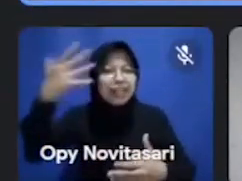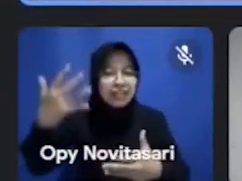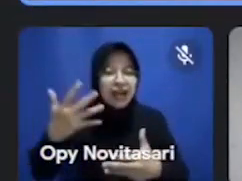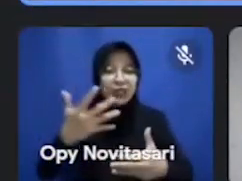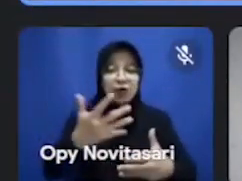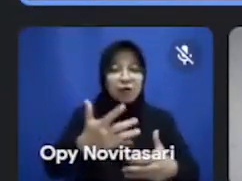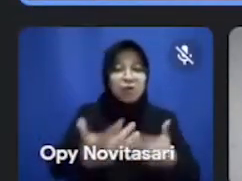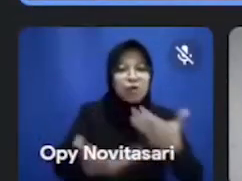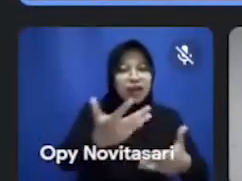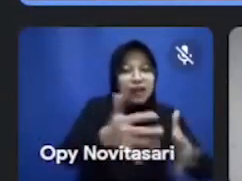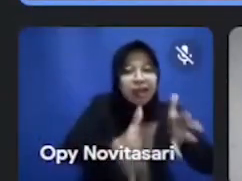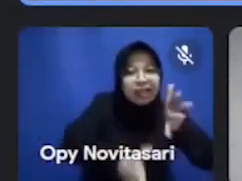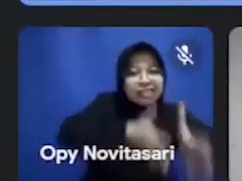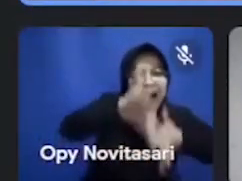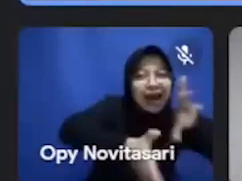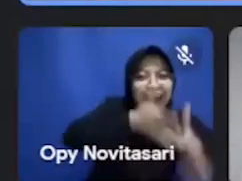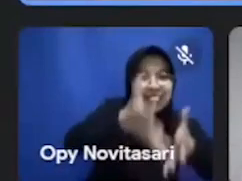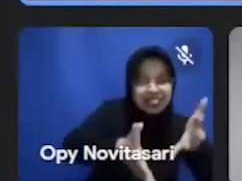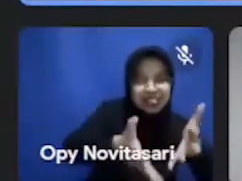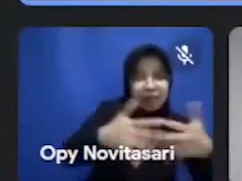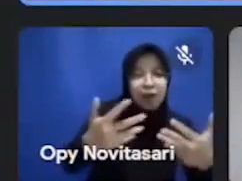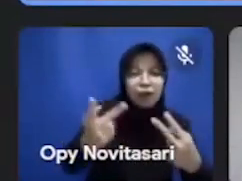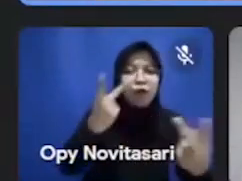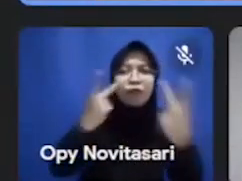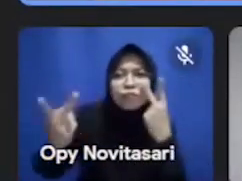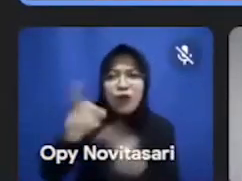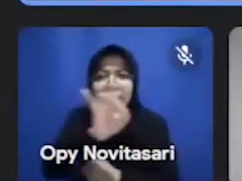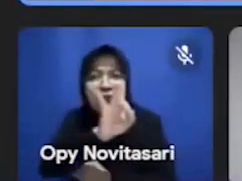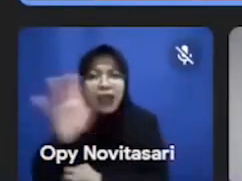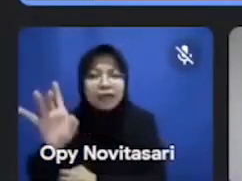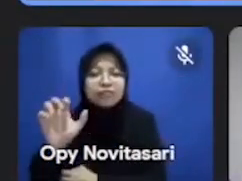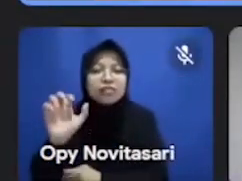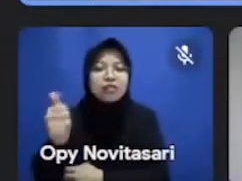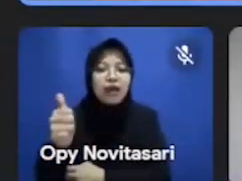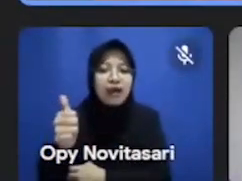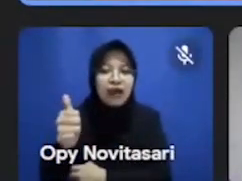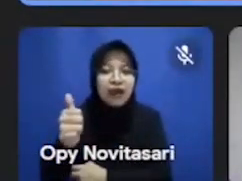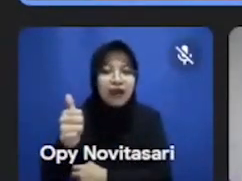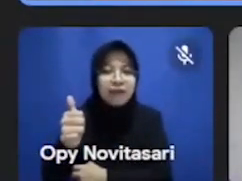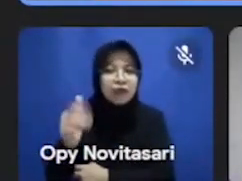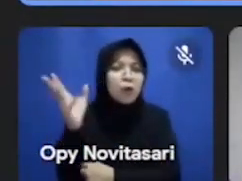bentuk bahasa isyarat dan dalam bentuk visual-visual yang lain tanpa